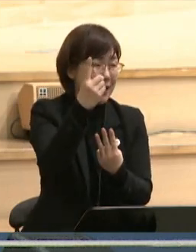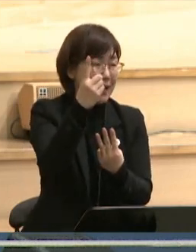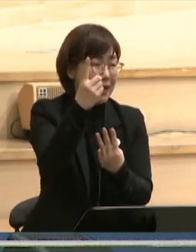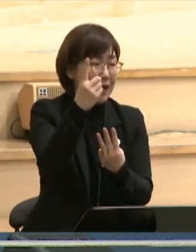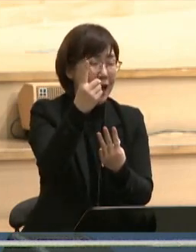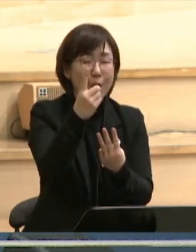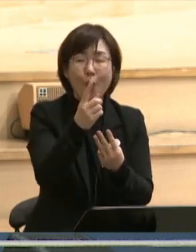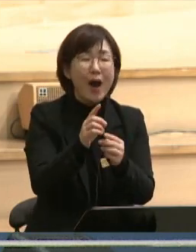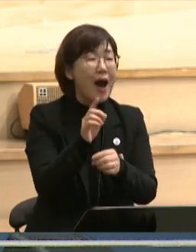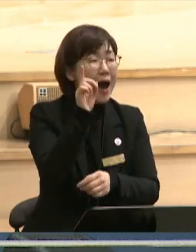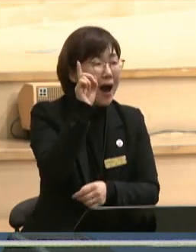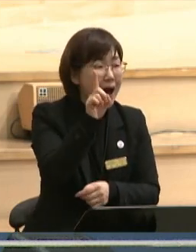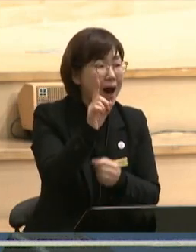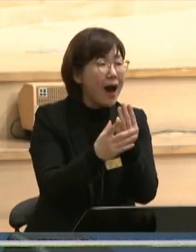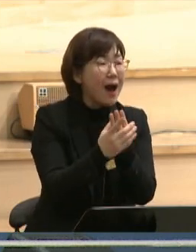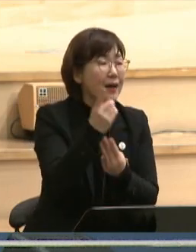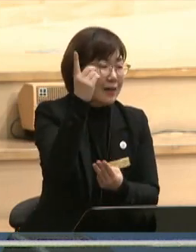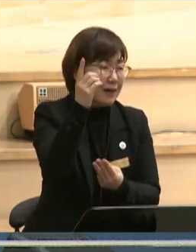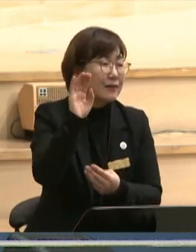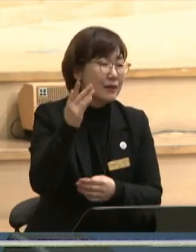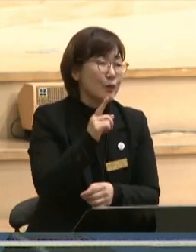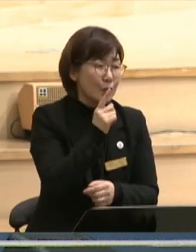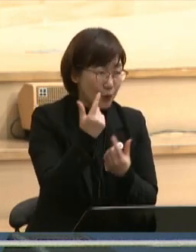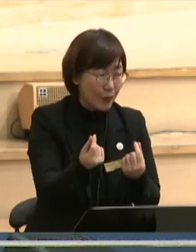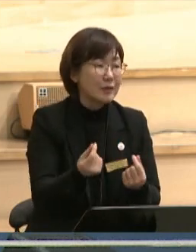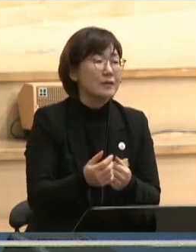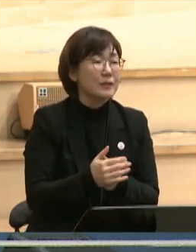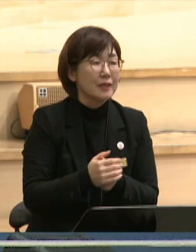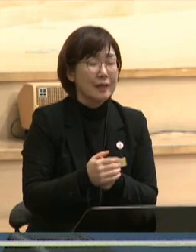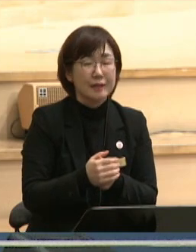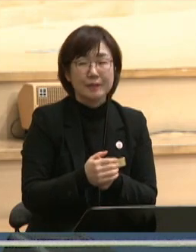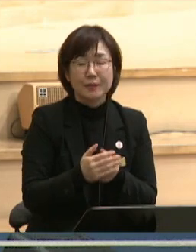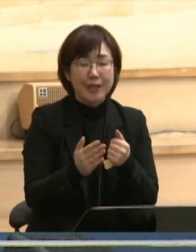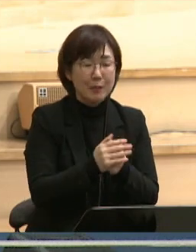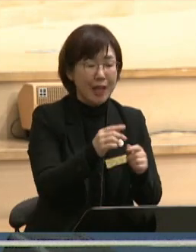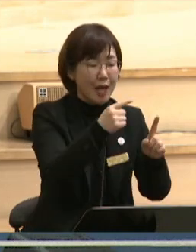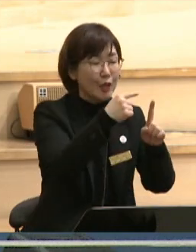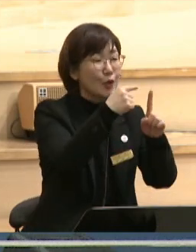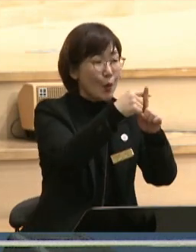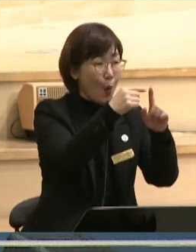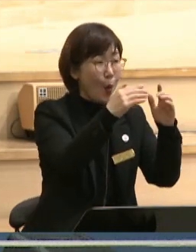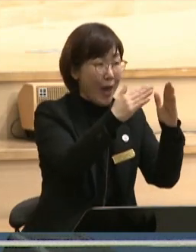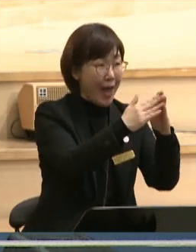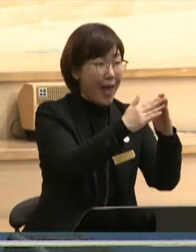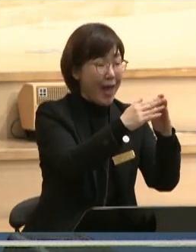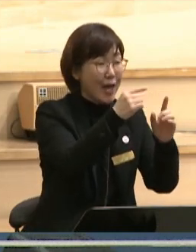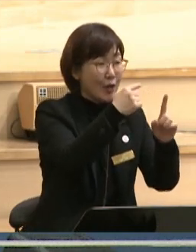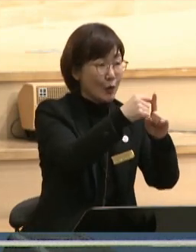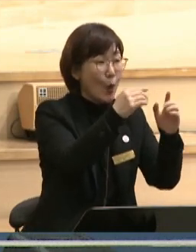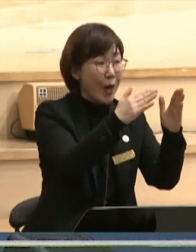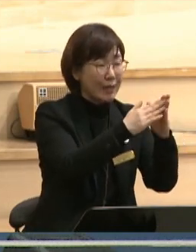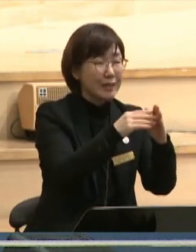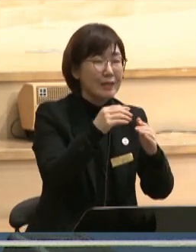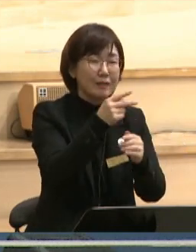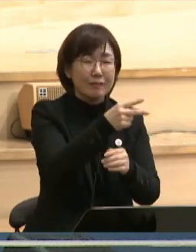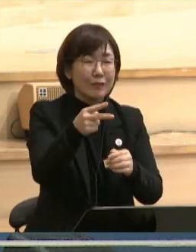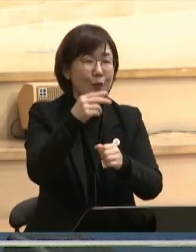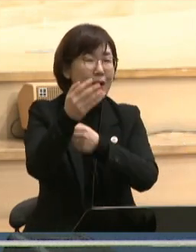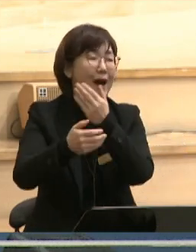한 몸이 되는 것입니다 여러분 교회는 하나님입니다 위험한 말이지만